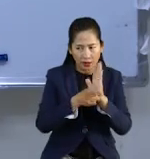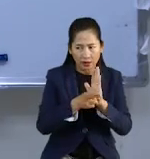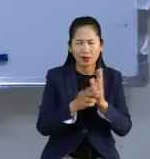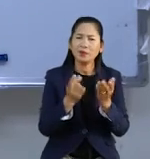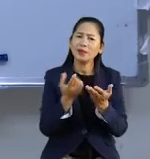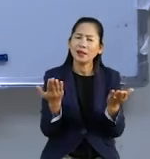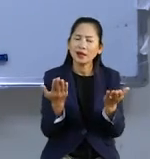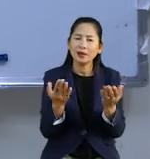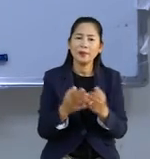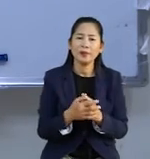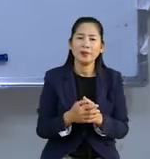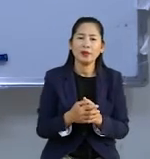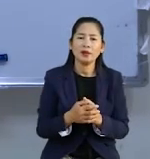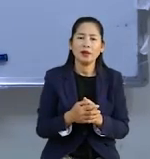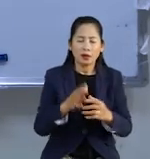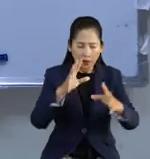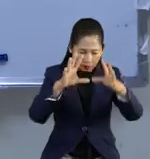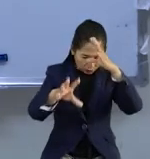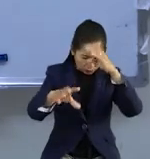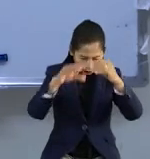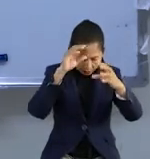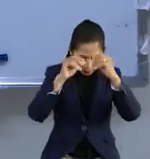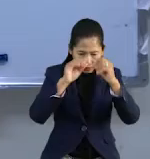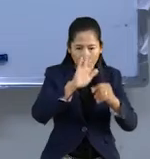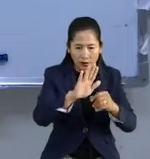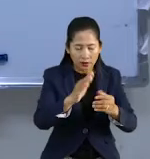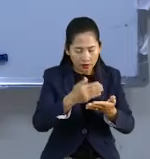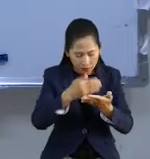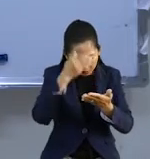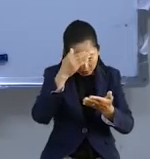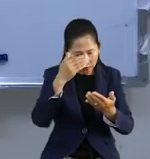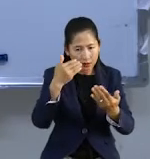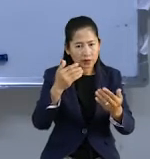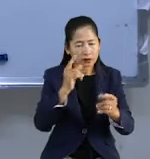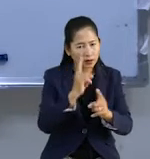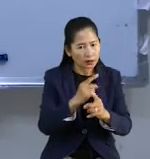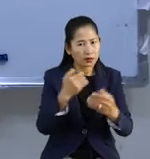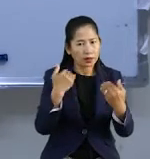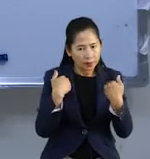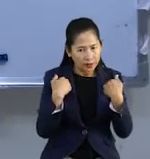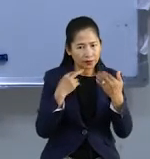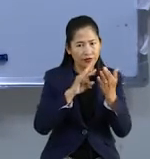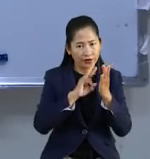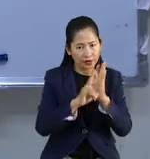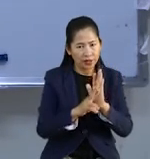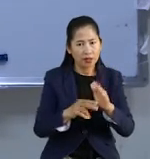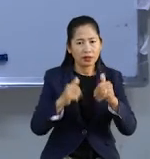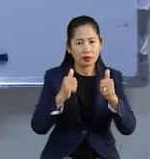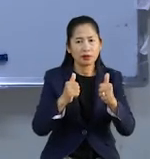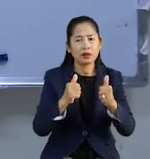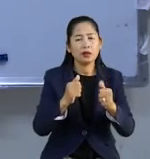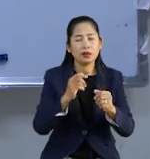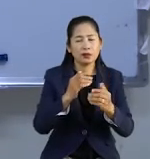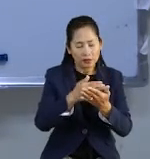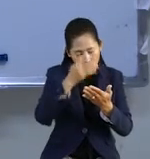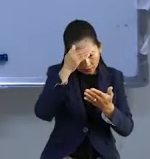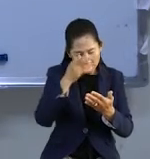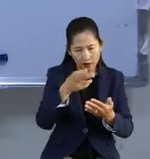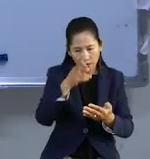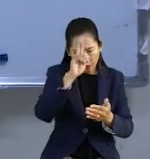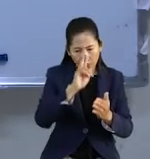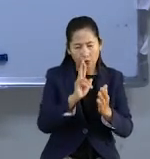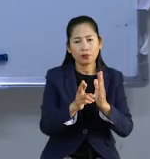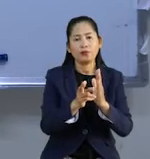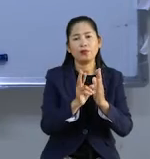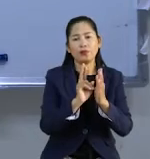ងម៉េចដែរកូនបាទក្នុងការសិក្សារៀនសូត្រកូនជាសិស្សត្រូវតែយ៉ាងម៉េចកូនបាទសិស្សទាំងអស់គ្នាត្រូវតែគោរពវិ